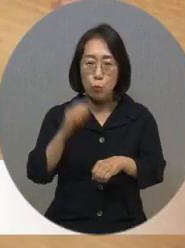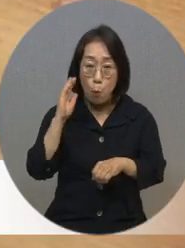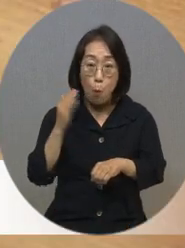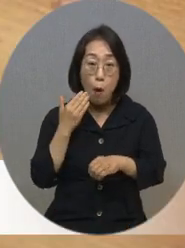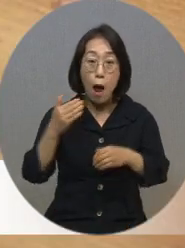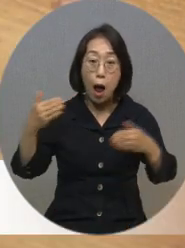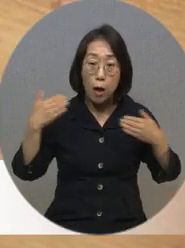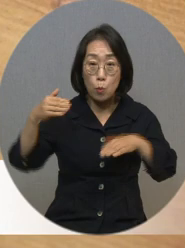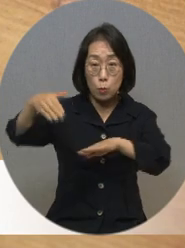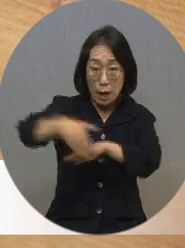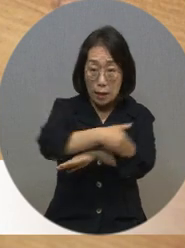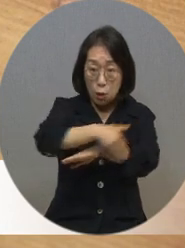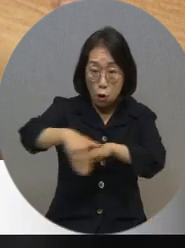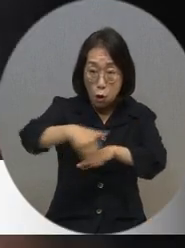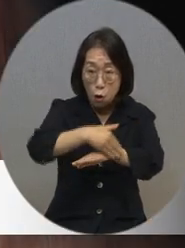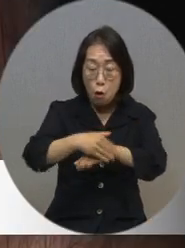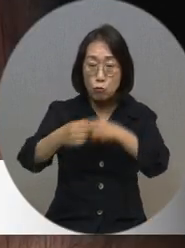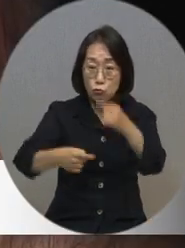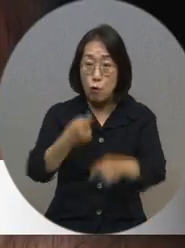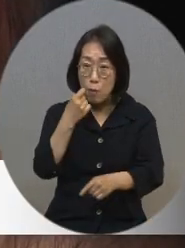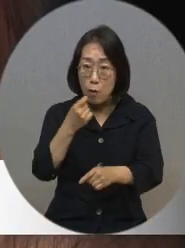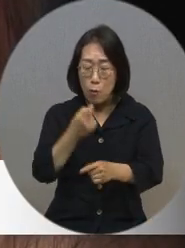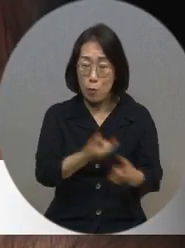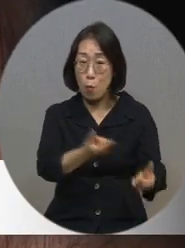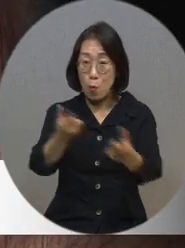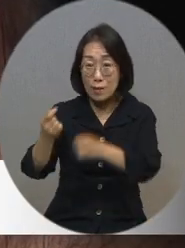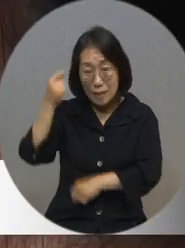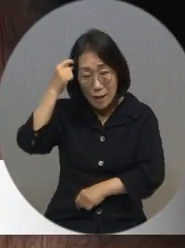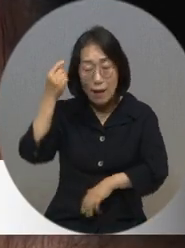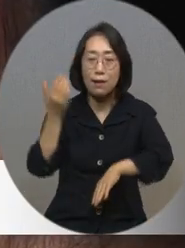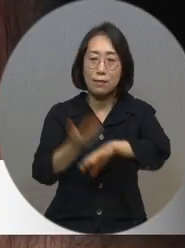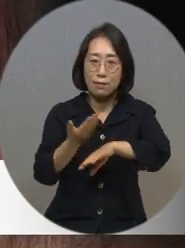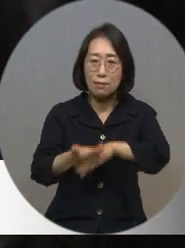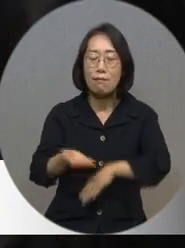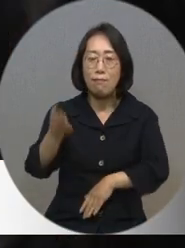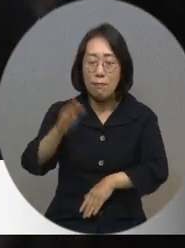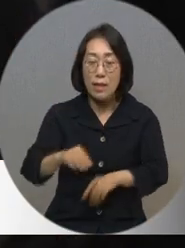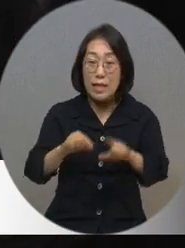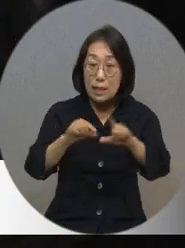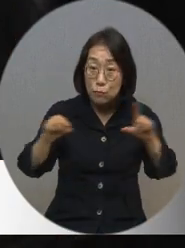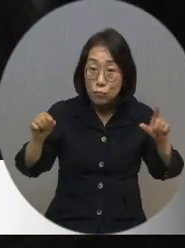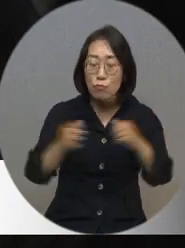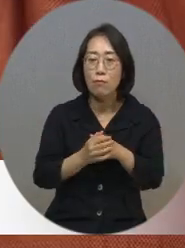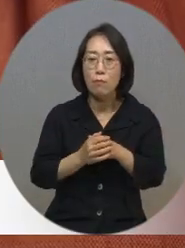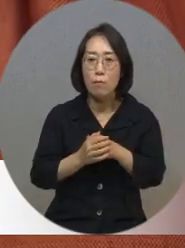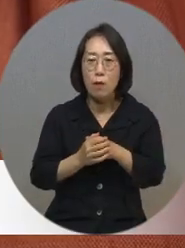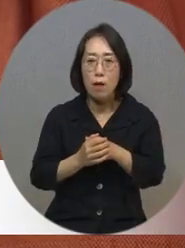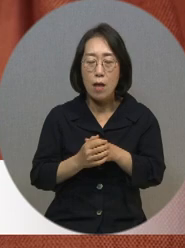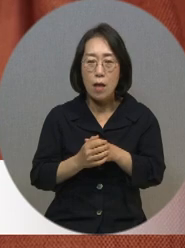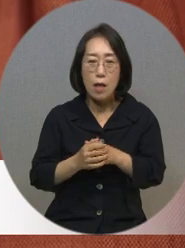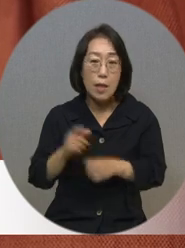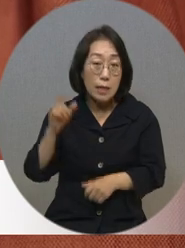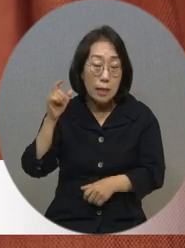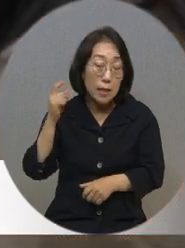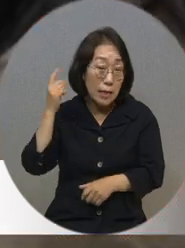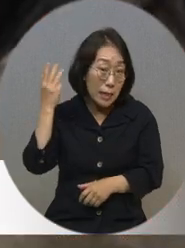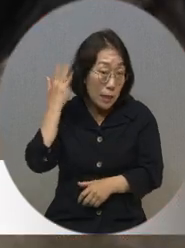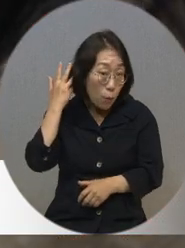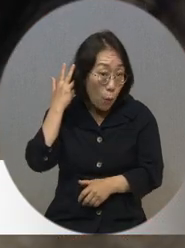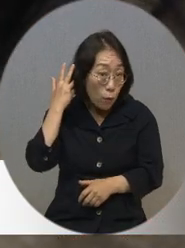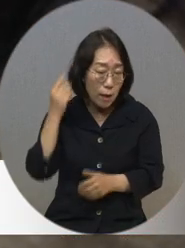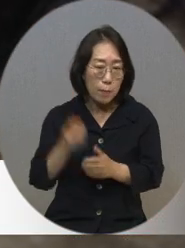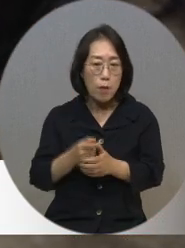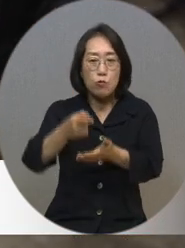된다고 생각합니다. 하지만 최근 의료기술의 발달로 인공달팽이관이 개발되어 많은 사람들이 수술을